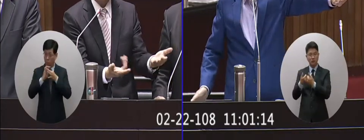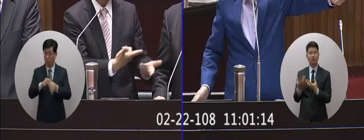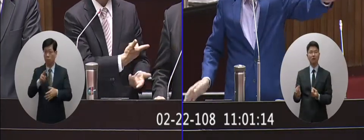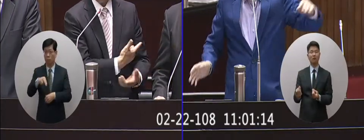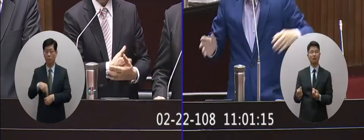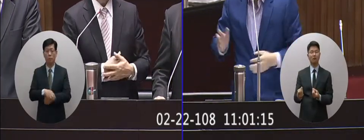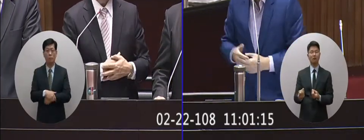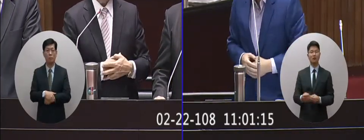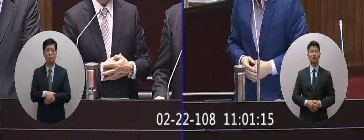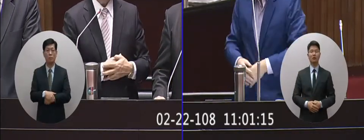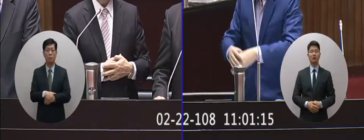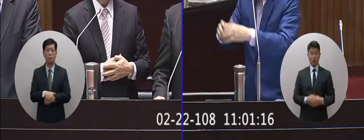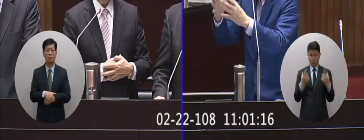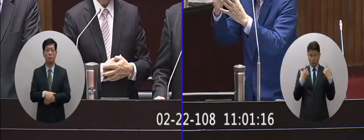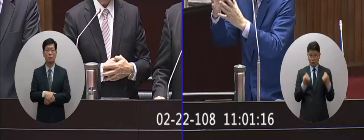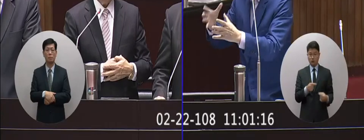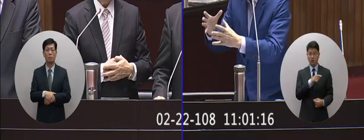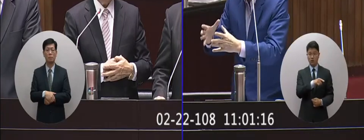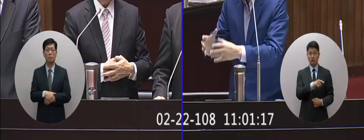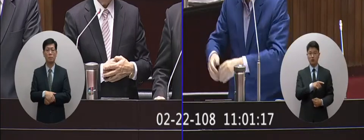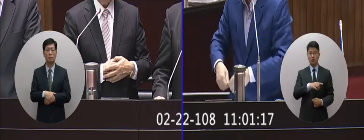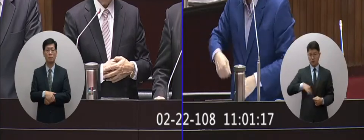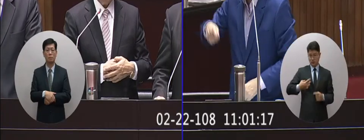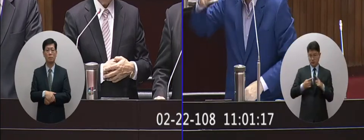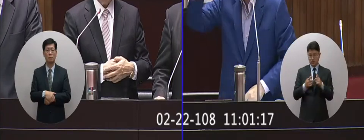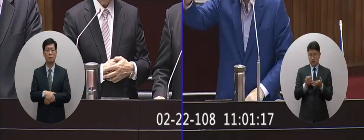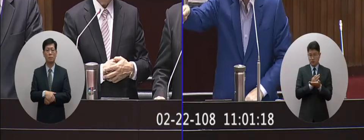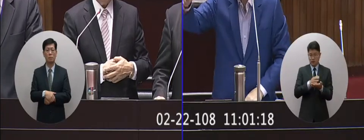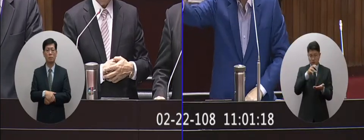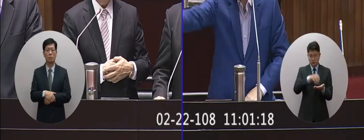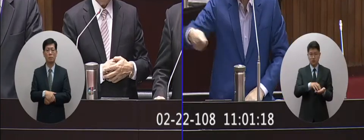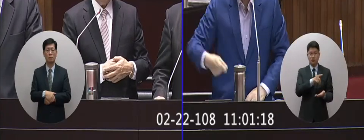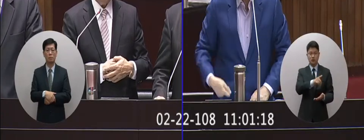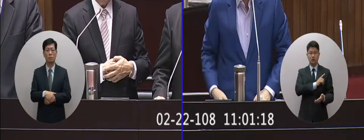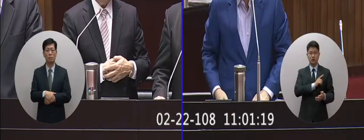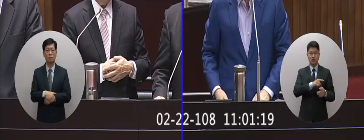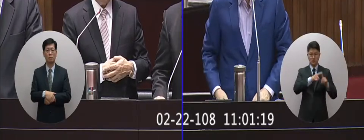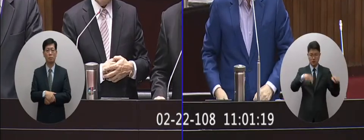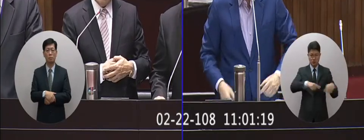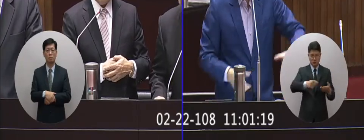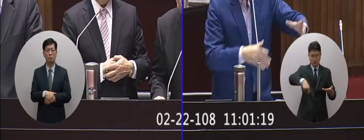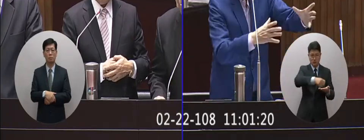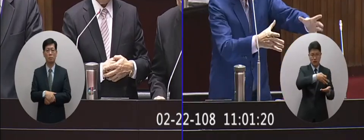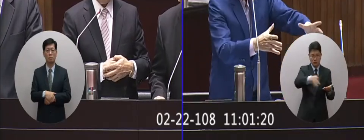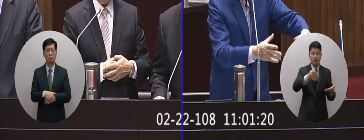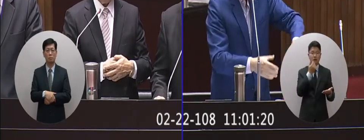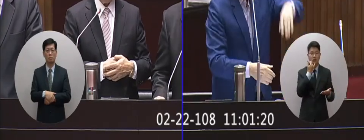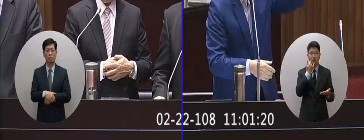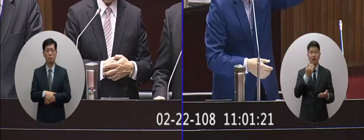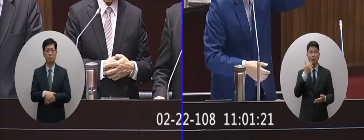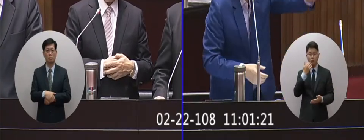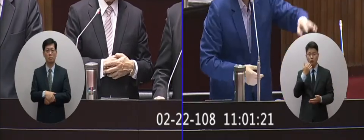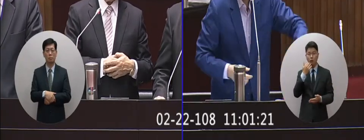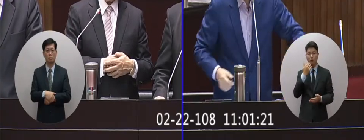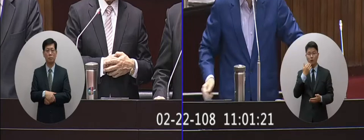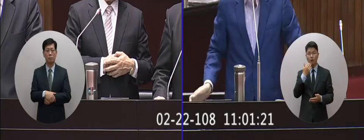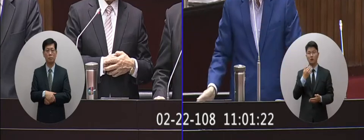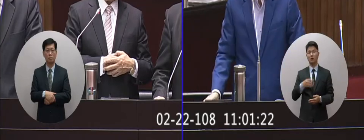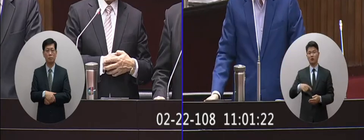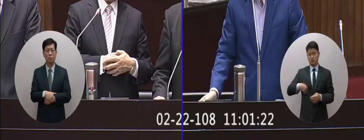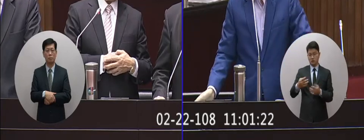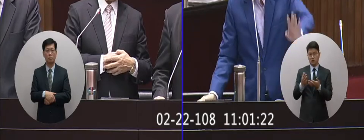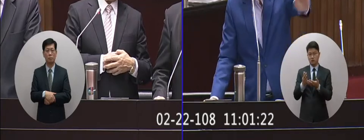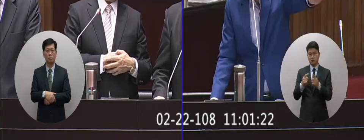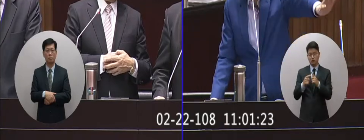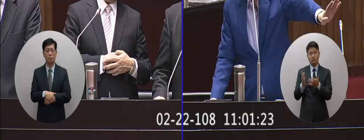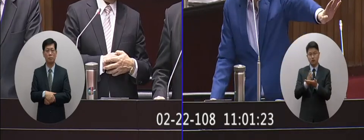有。 原来的有自然凭证的，他也可以去书面联署啊。那没有自然凭证的，他就不能电子